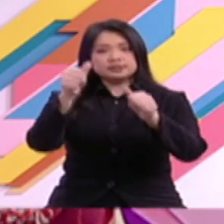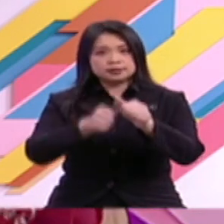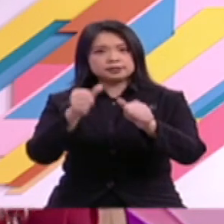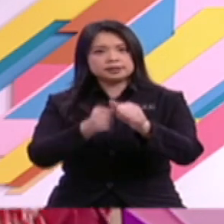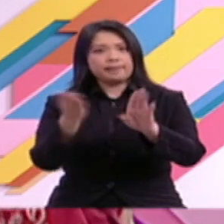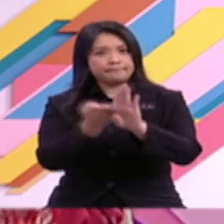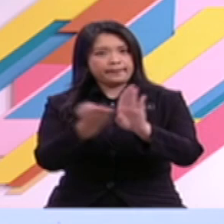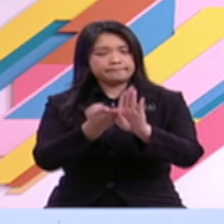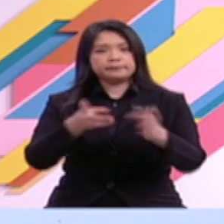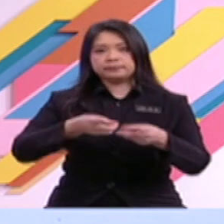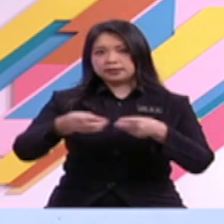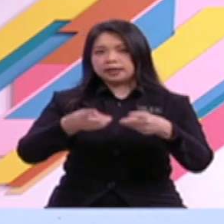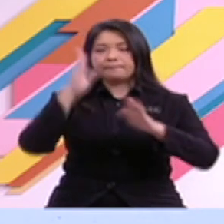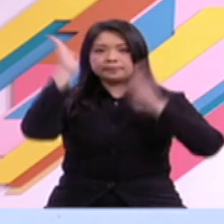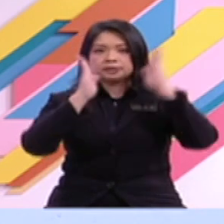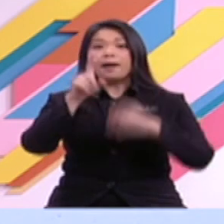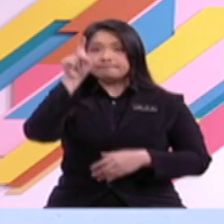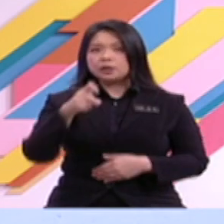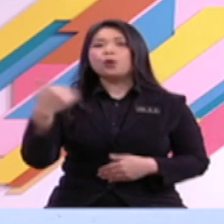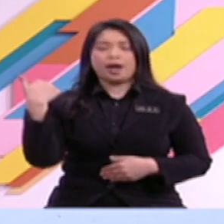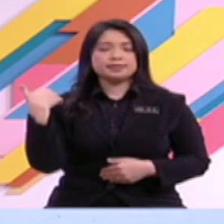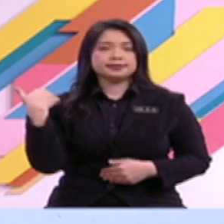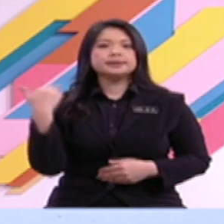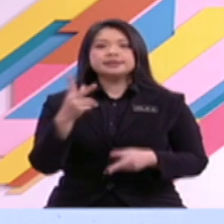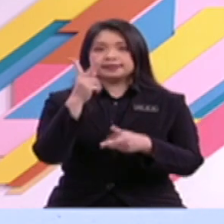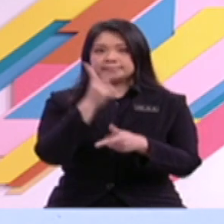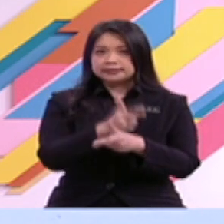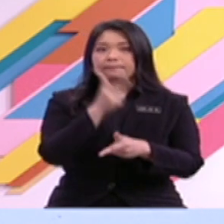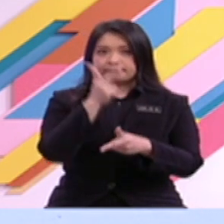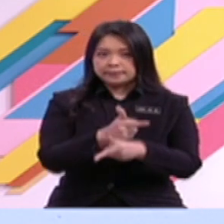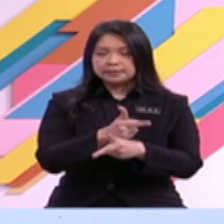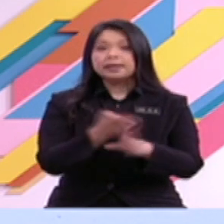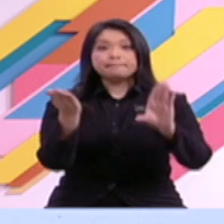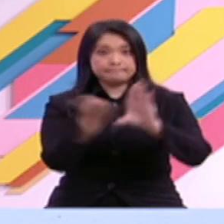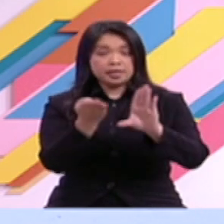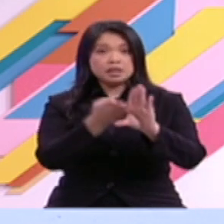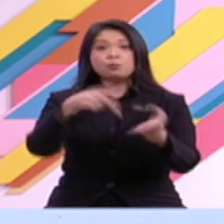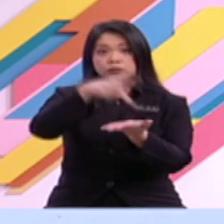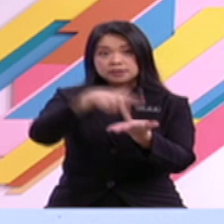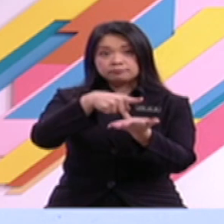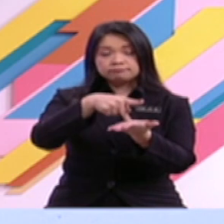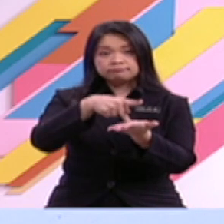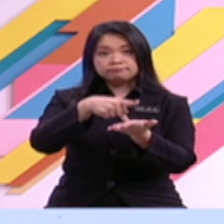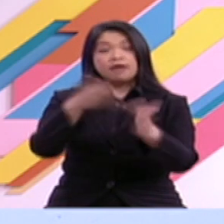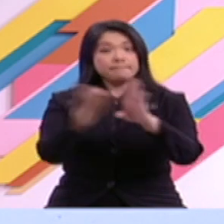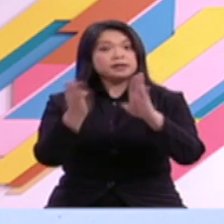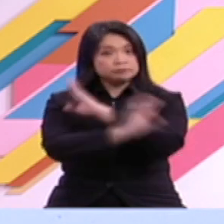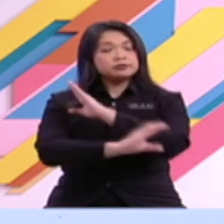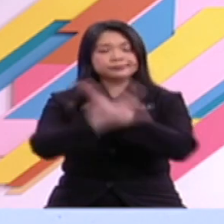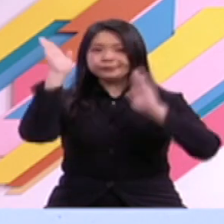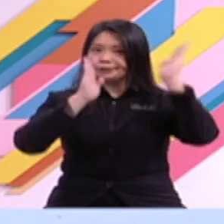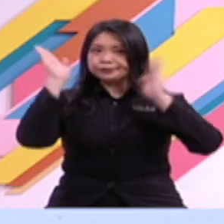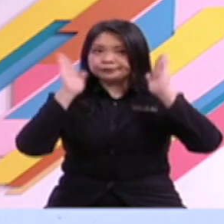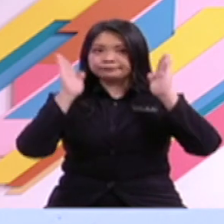bank pedangan dimensioni perlu ada simpanan di Bank pusat oleh Charles Iya betul sampai